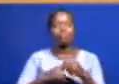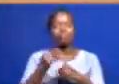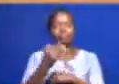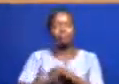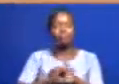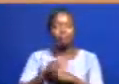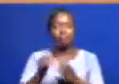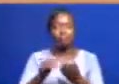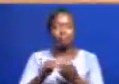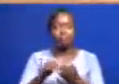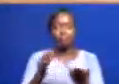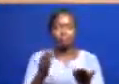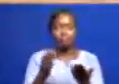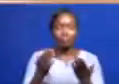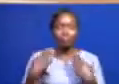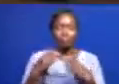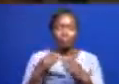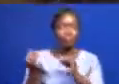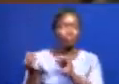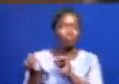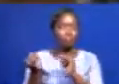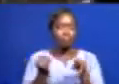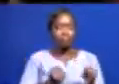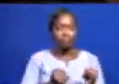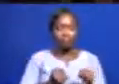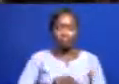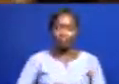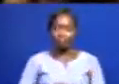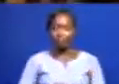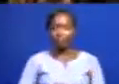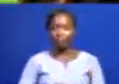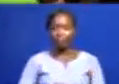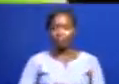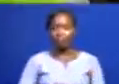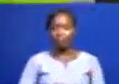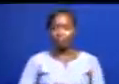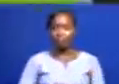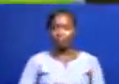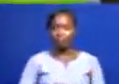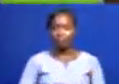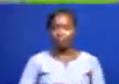with more scouts invited. King Orimwangi for Prime Edition Sports.